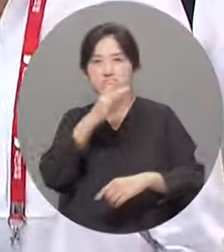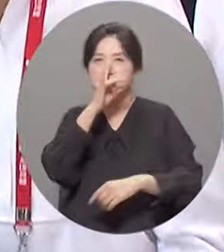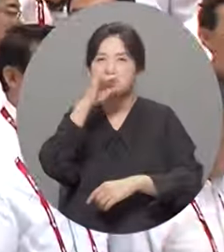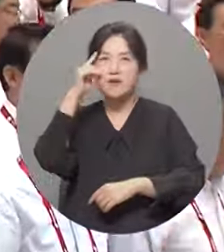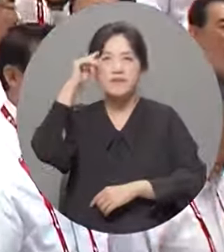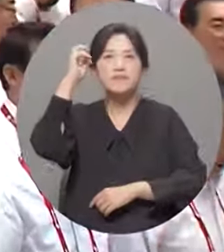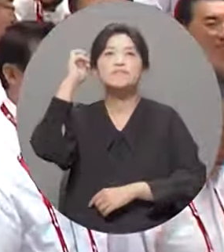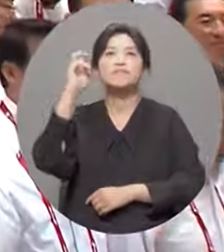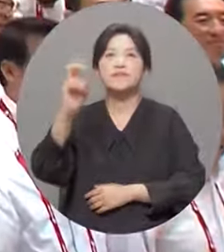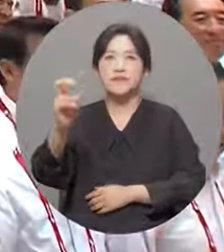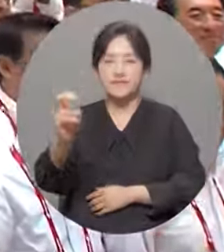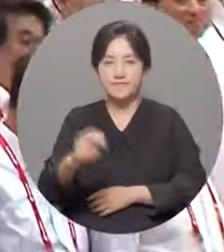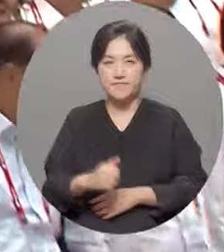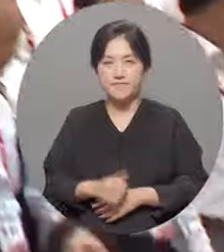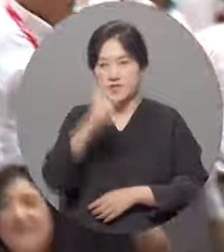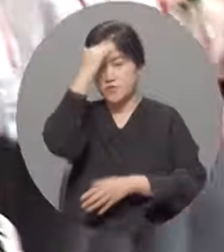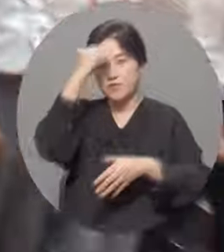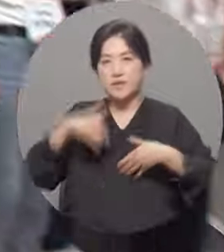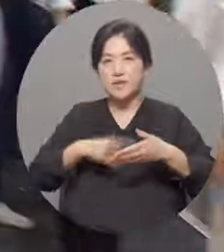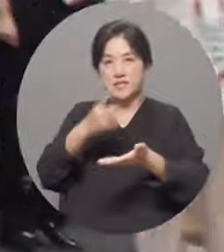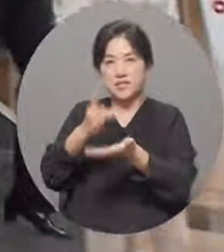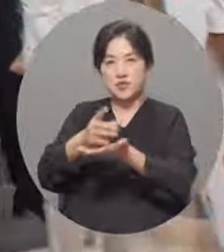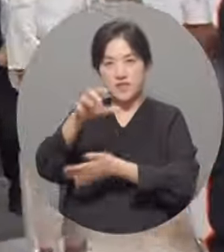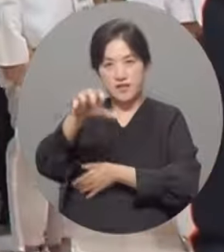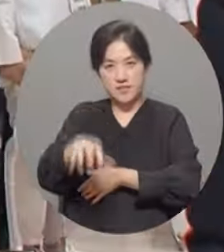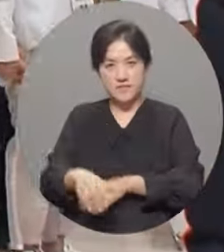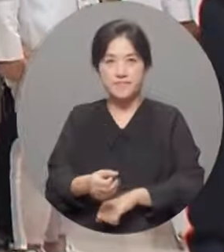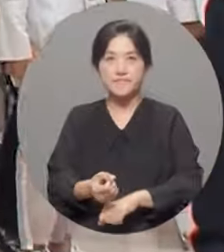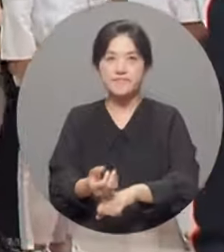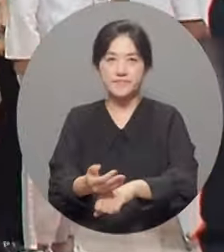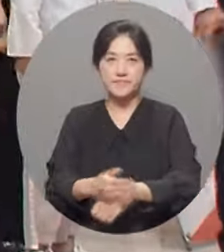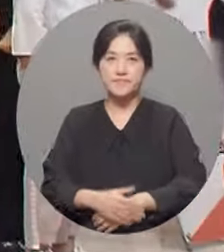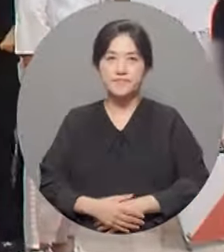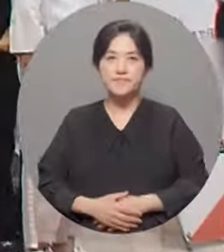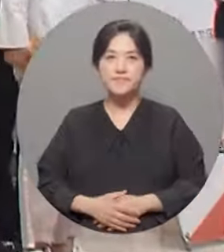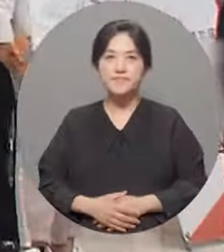않을 전망입니다. 지금까지 충남 천안에서 MBC 뉴스 지은수입니다.